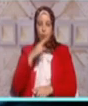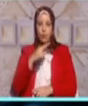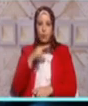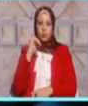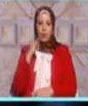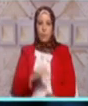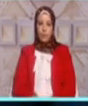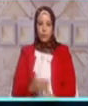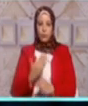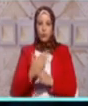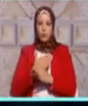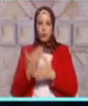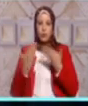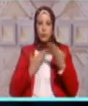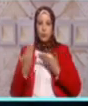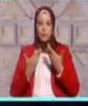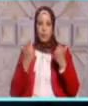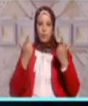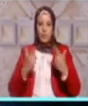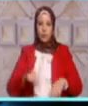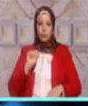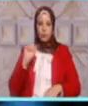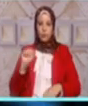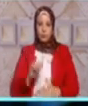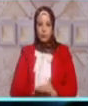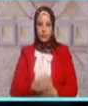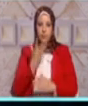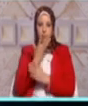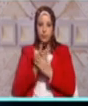يتواصلوا مع ابناء وطنهم، وفي نفس الوقت